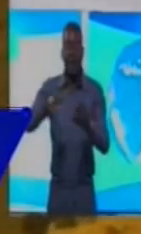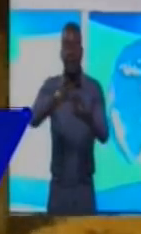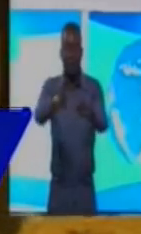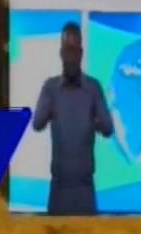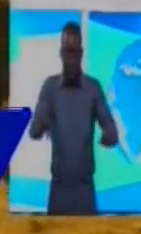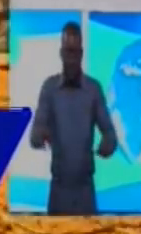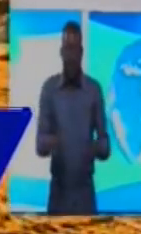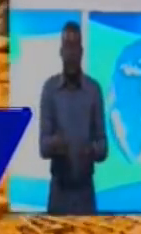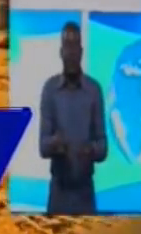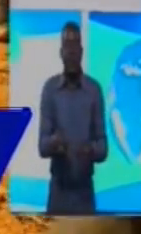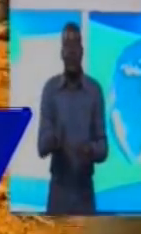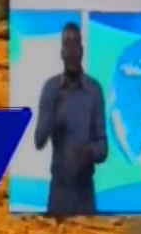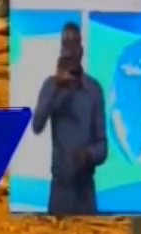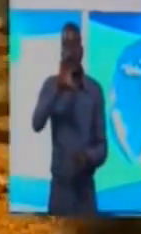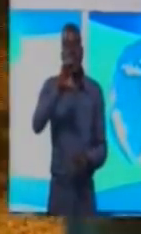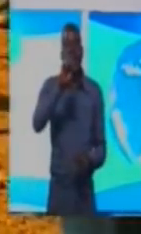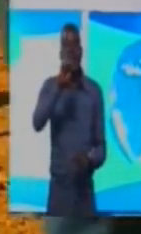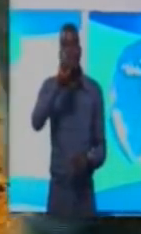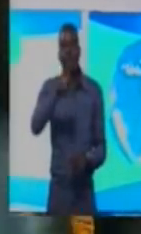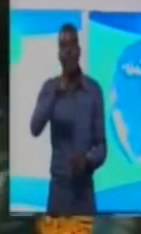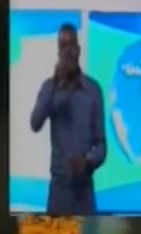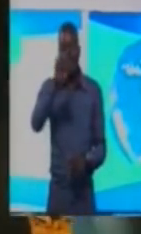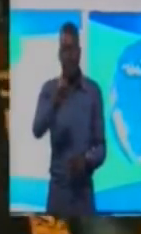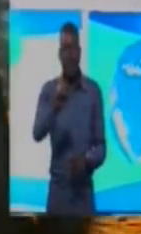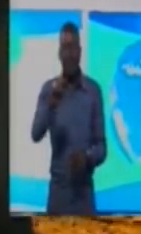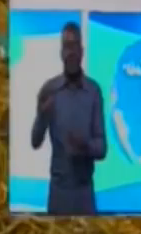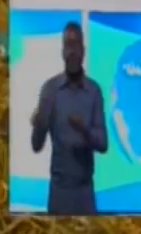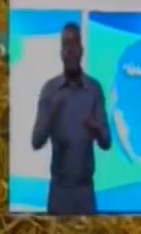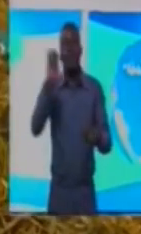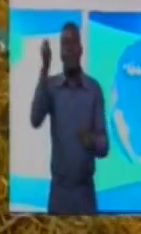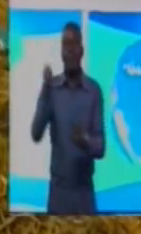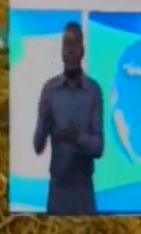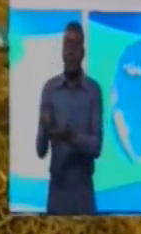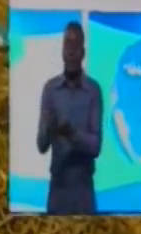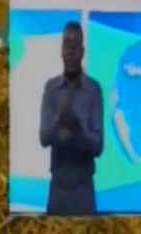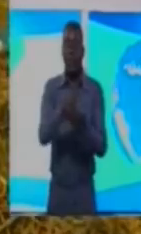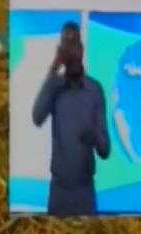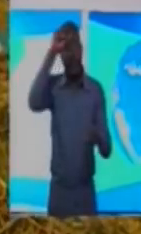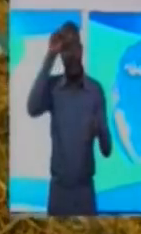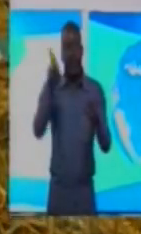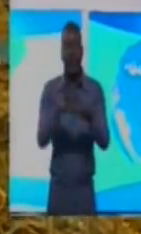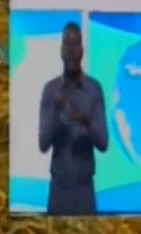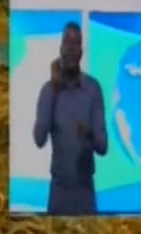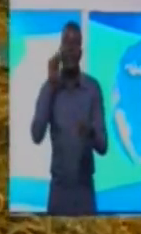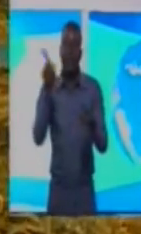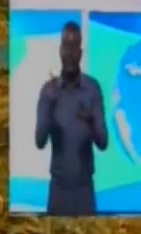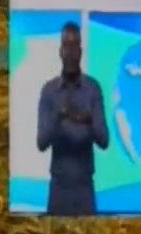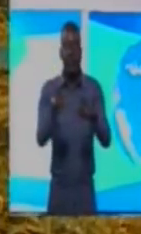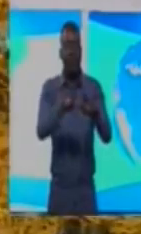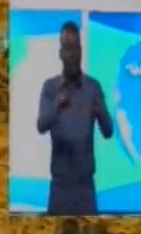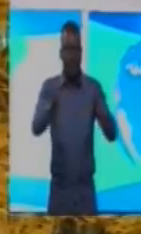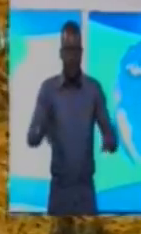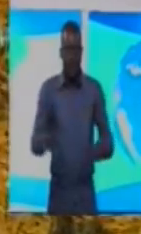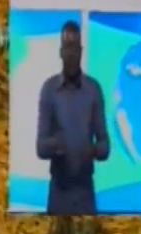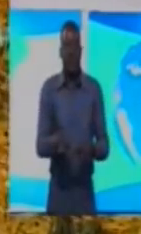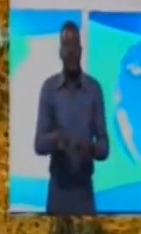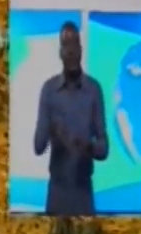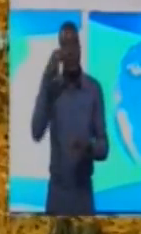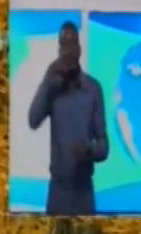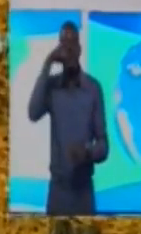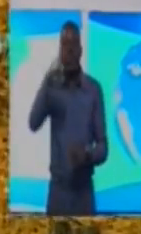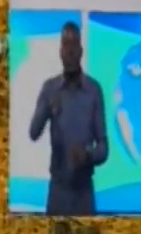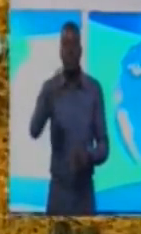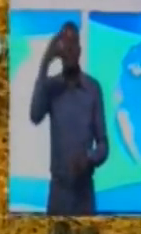stratégiques, dont le CSPS, une activité qui a mobilisé les fils et les filles de la localité. GRDS Burkina,